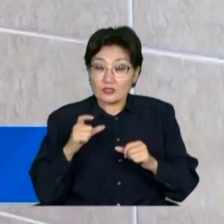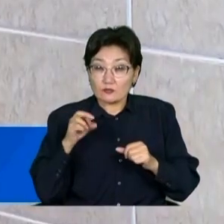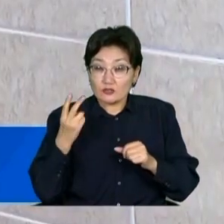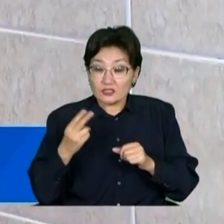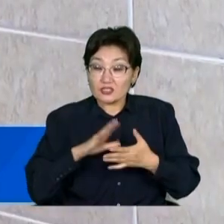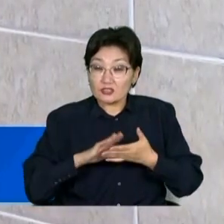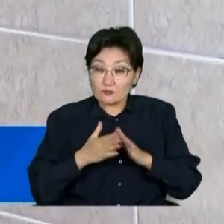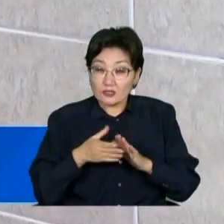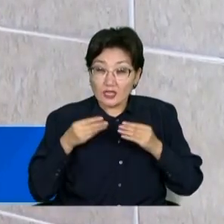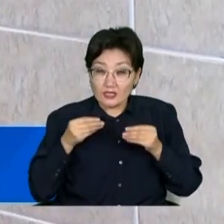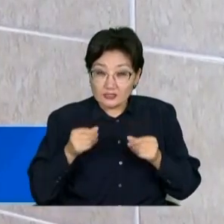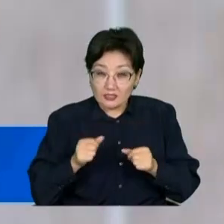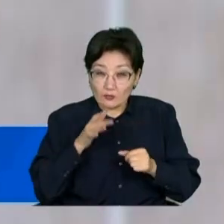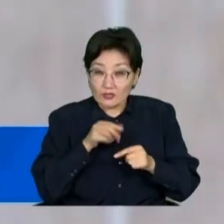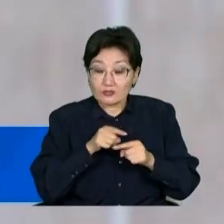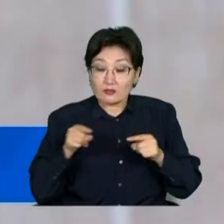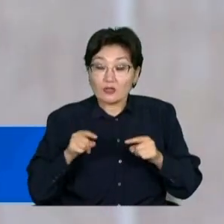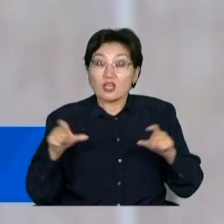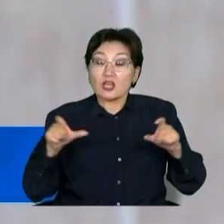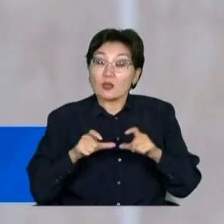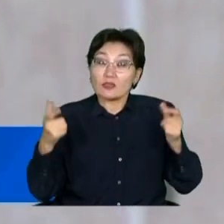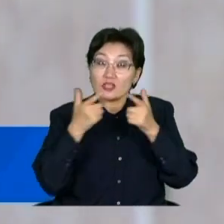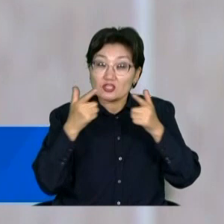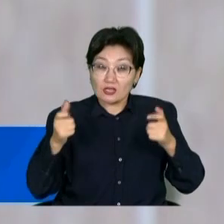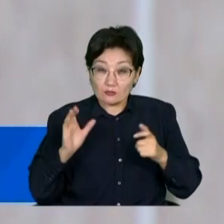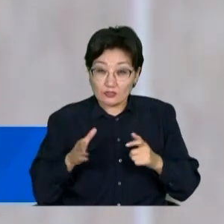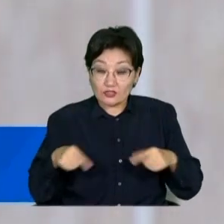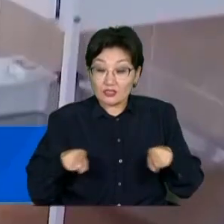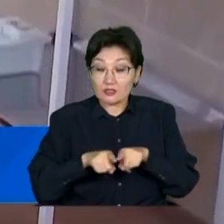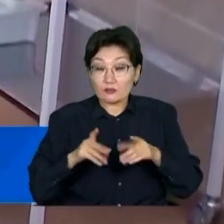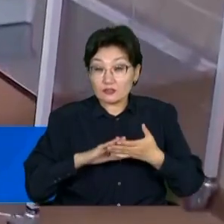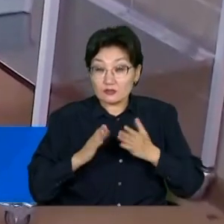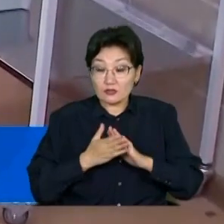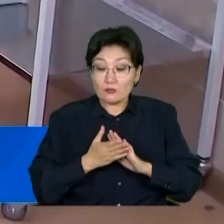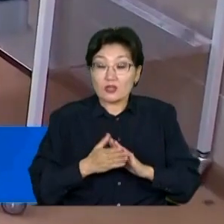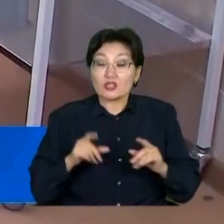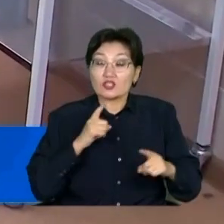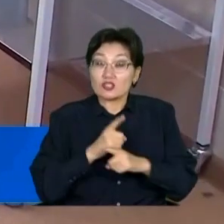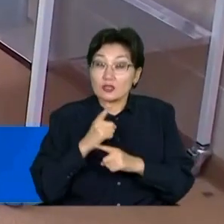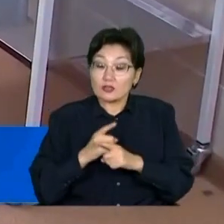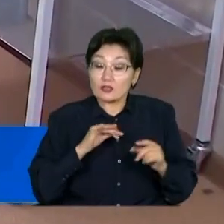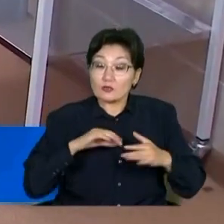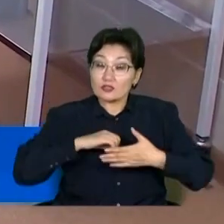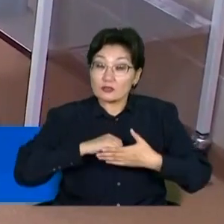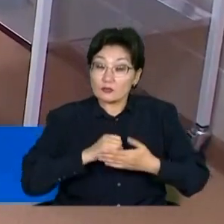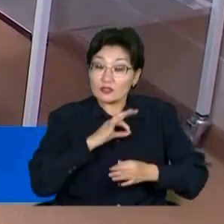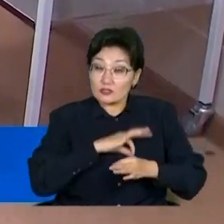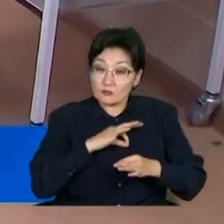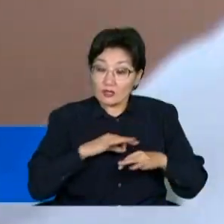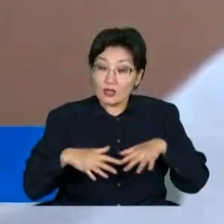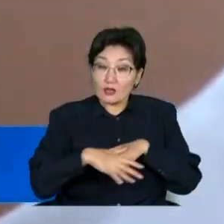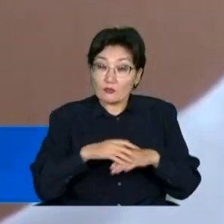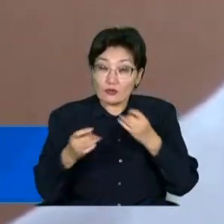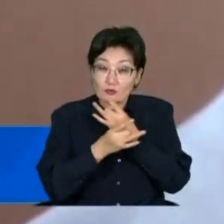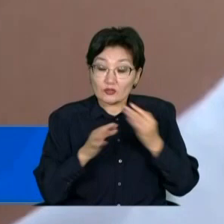әлеуметтік ахуалға әсер еткен кезде ғана эпидемия жарияланады екен. Осындай жағдайда ғана шектеу шаралары қолданылып, бұқаралық мәдени